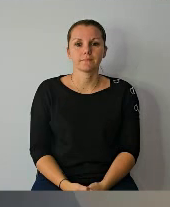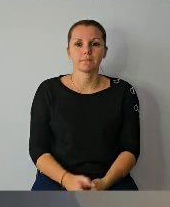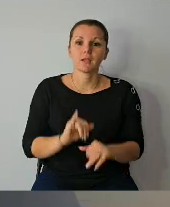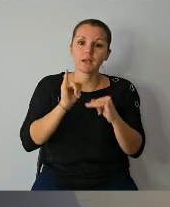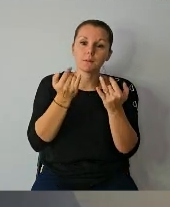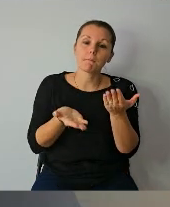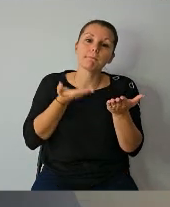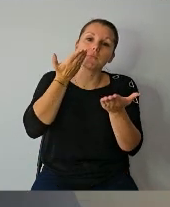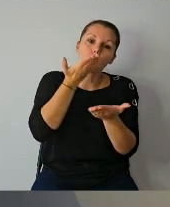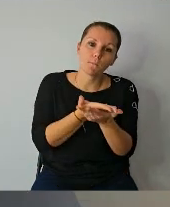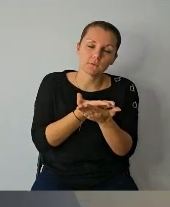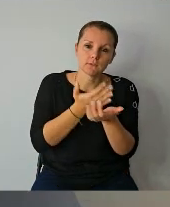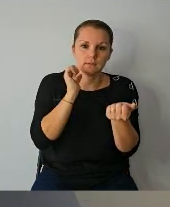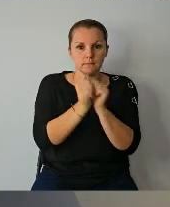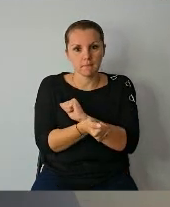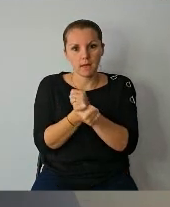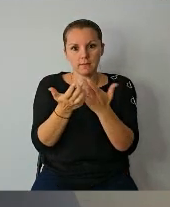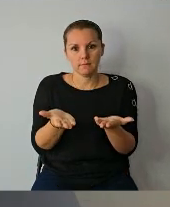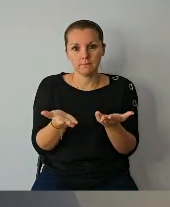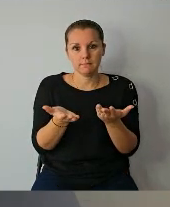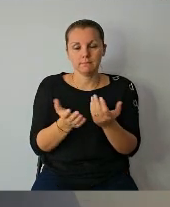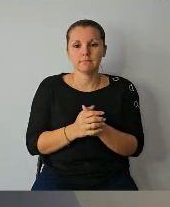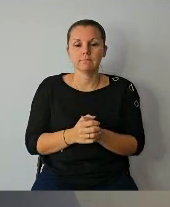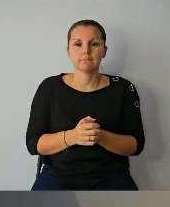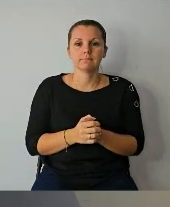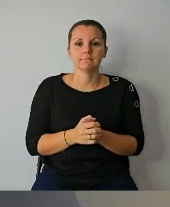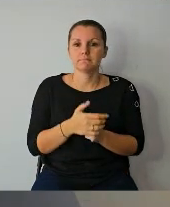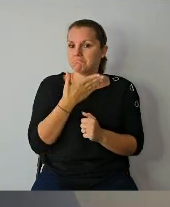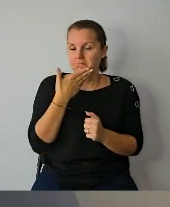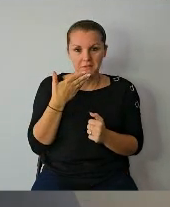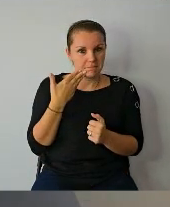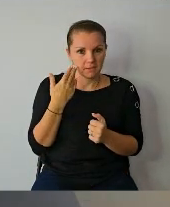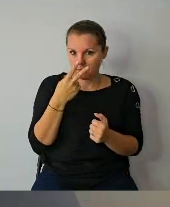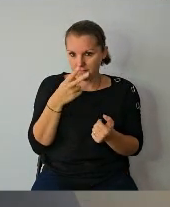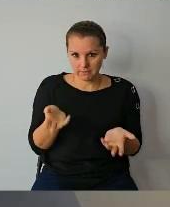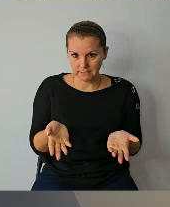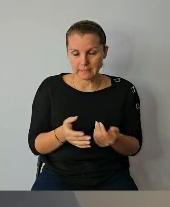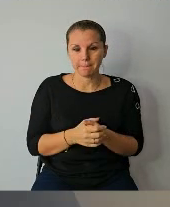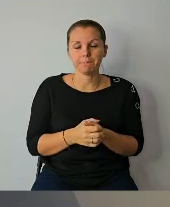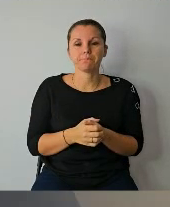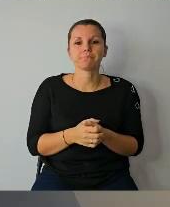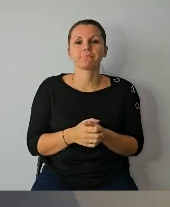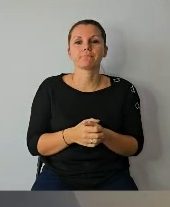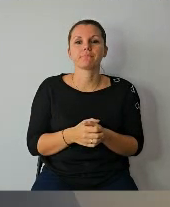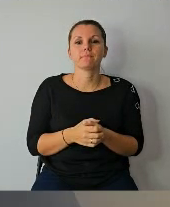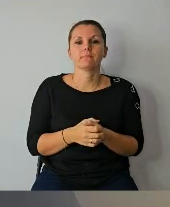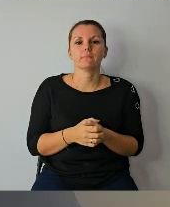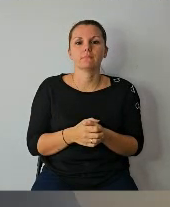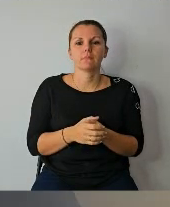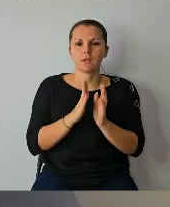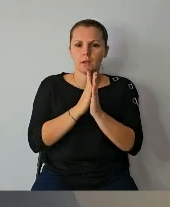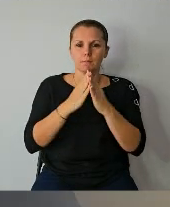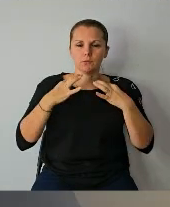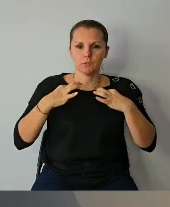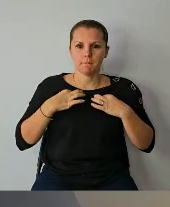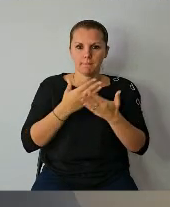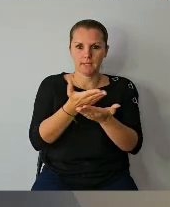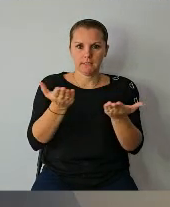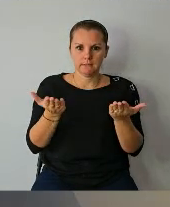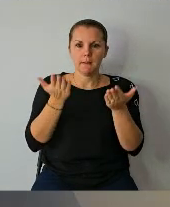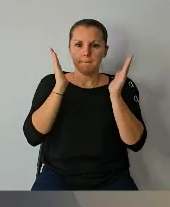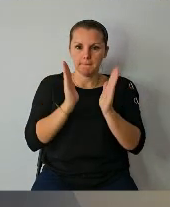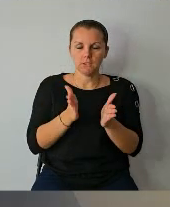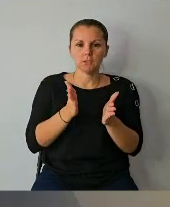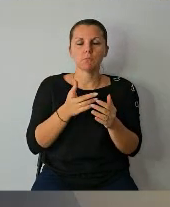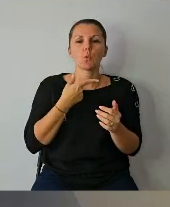Jakieś propozycje do zmiany porządku obrad? Nie ma, nie widzę, więc proszę Państwa, będziemy to